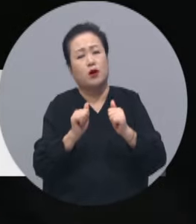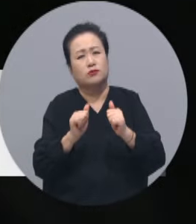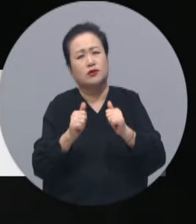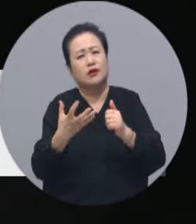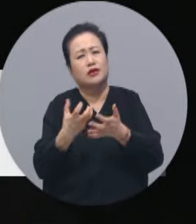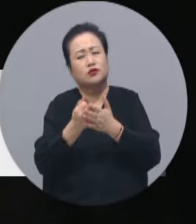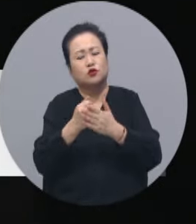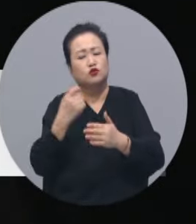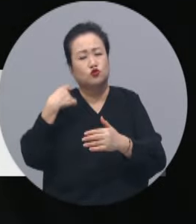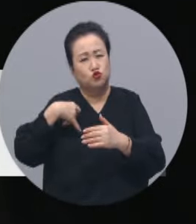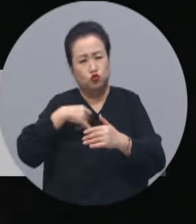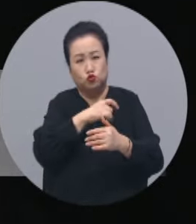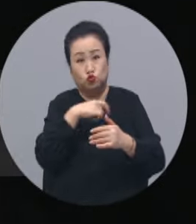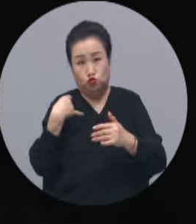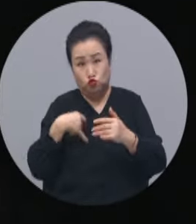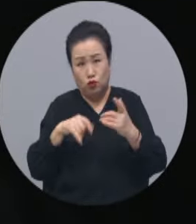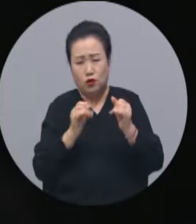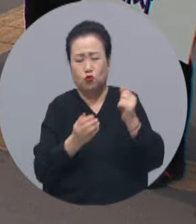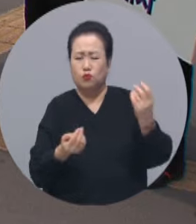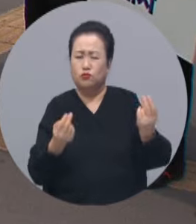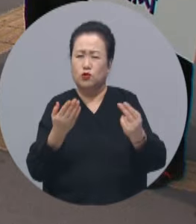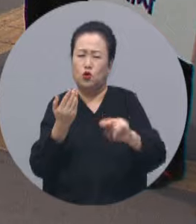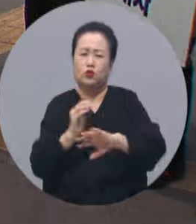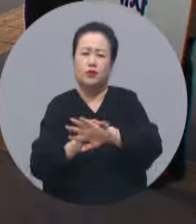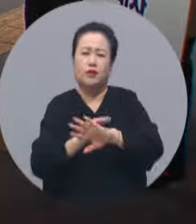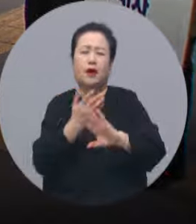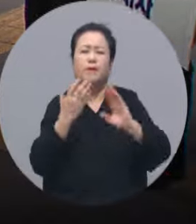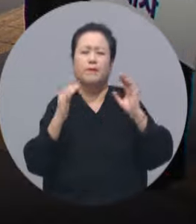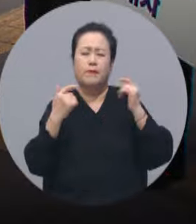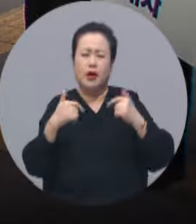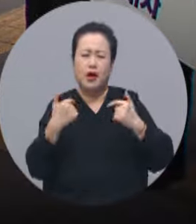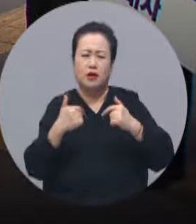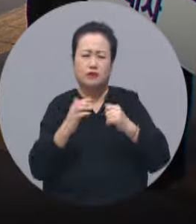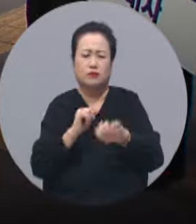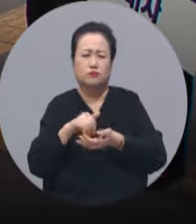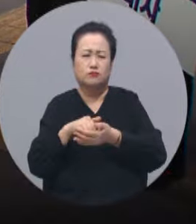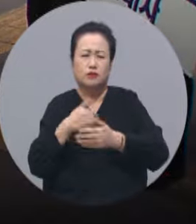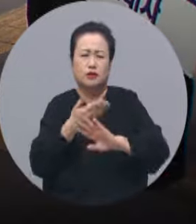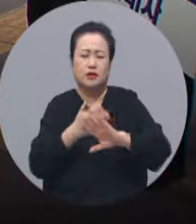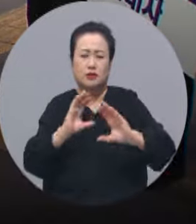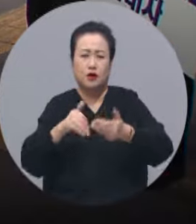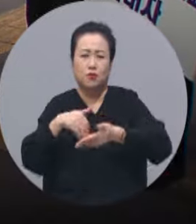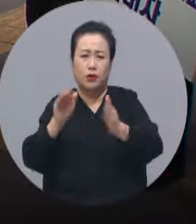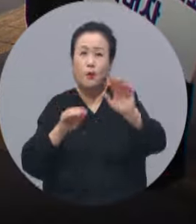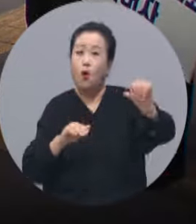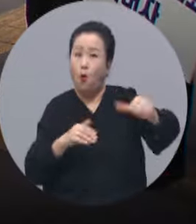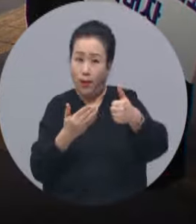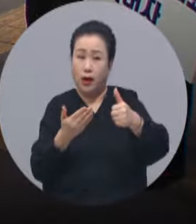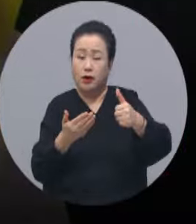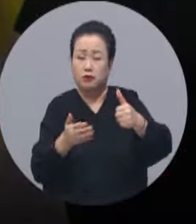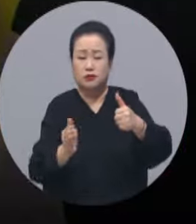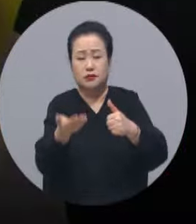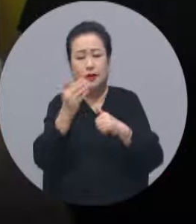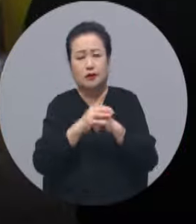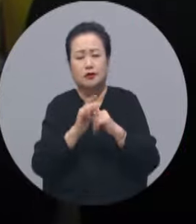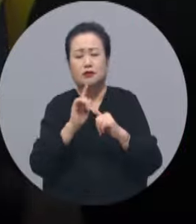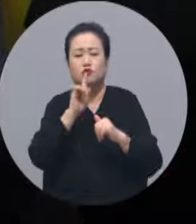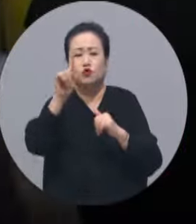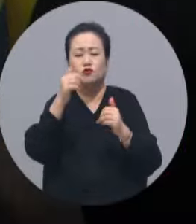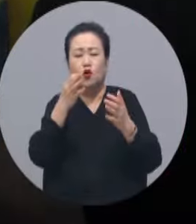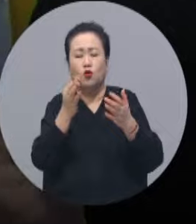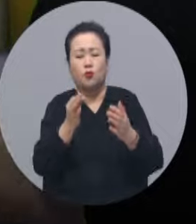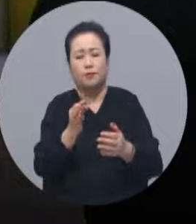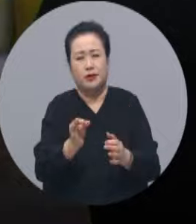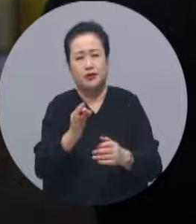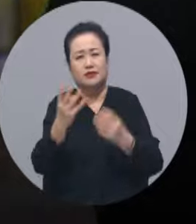중국과도 크게 대조됩니다. 이렇게 매년 해외로 보내지는 해사 소송은 최소 500건 이상, 소송비만 3천억